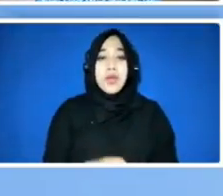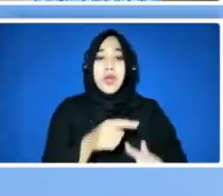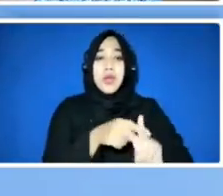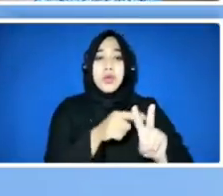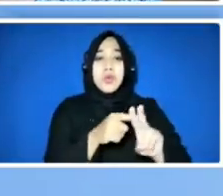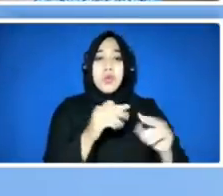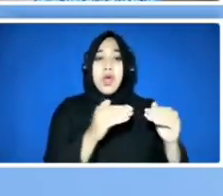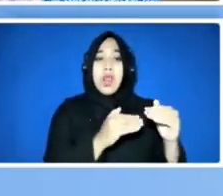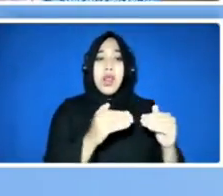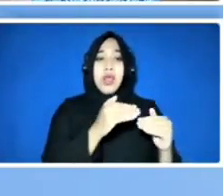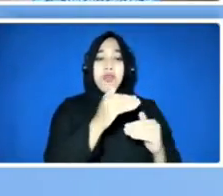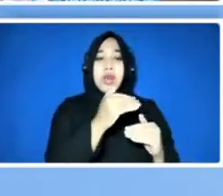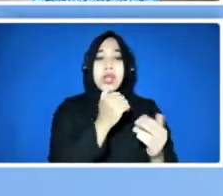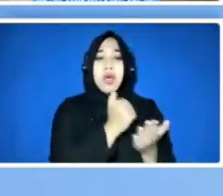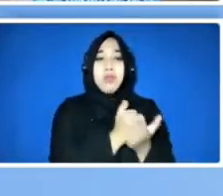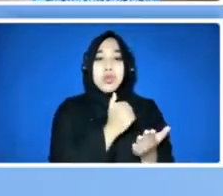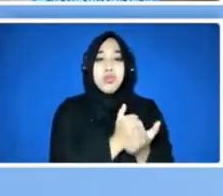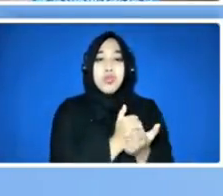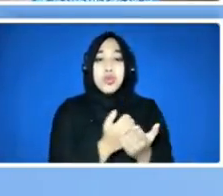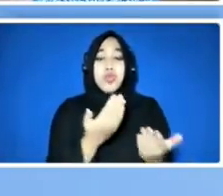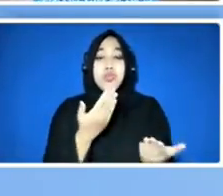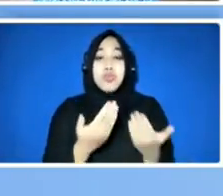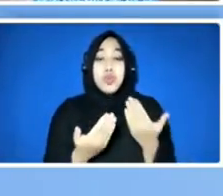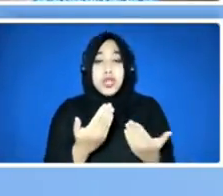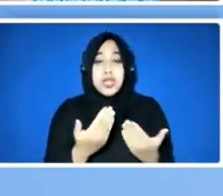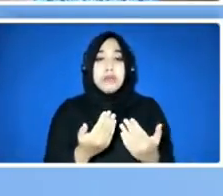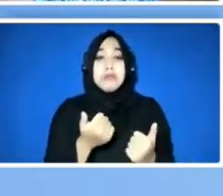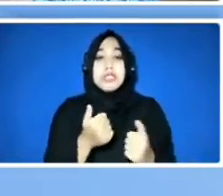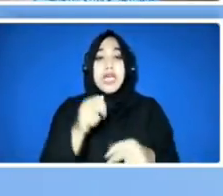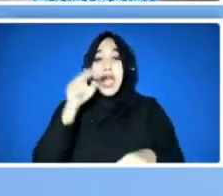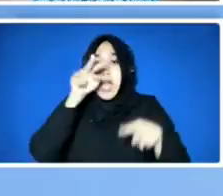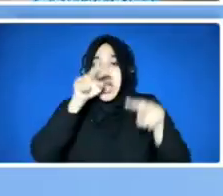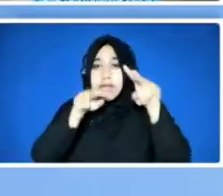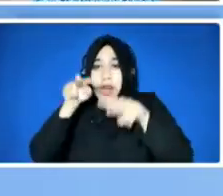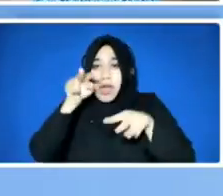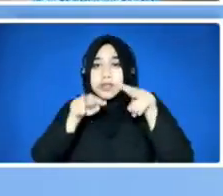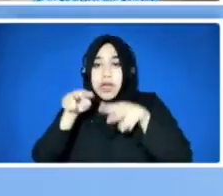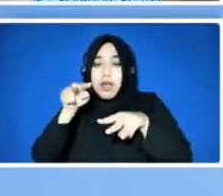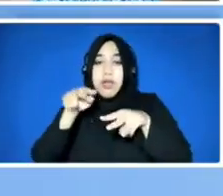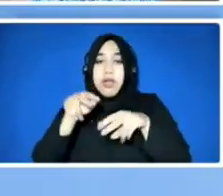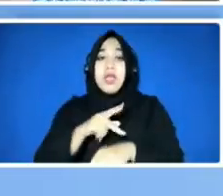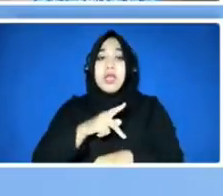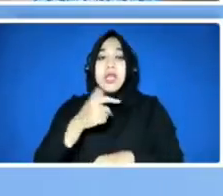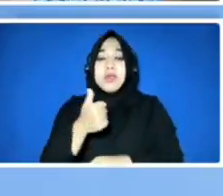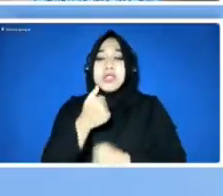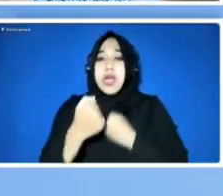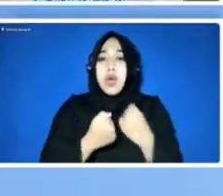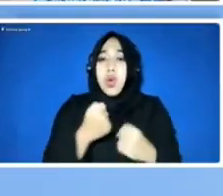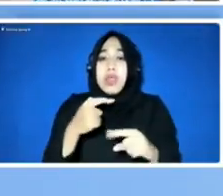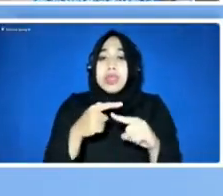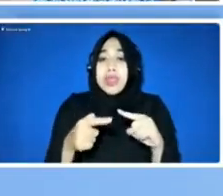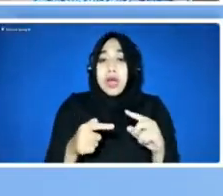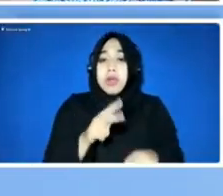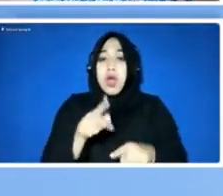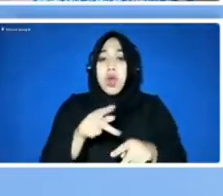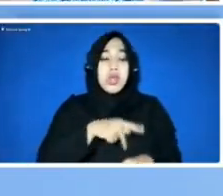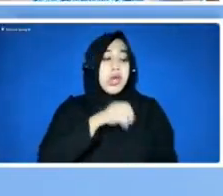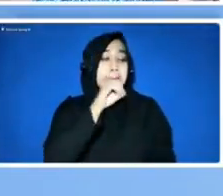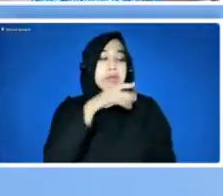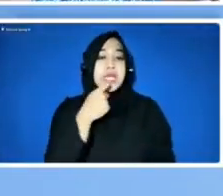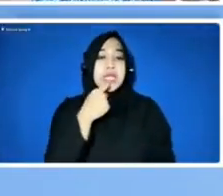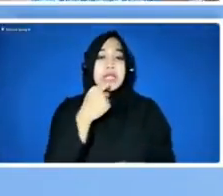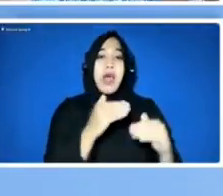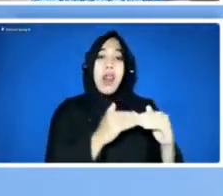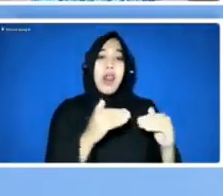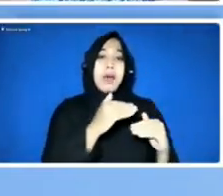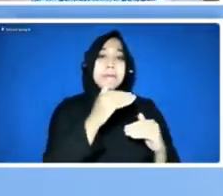yang sangat dimungkinkan untuk dilacak, dan ini mungkin bisa kita lakukan. Tapi ketika kita bicara tentang lapis